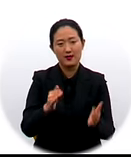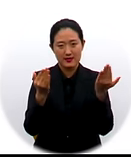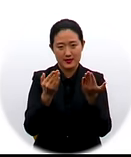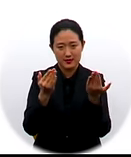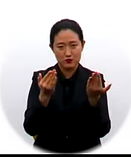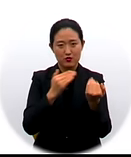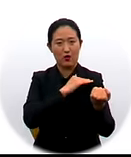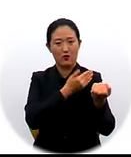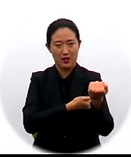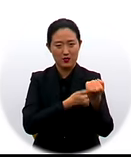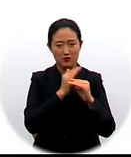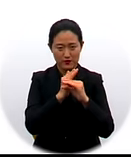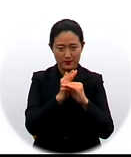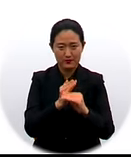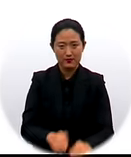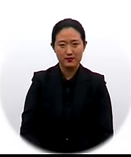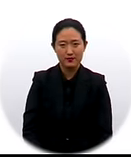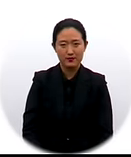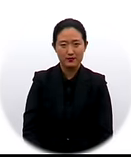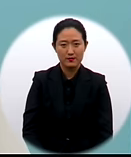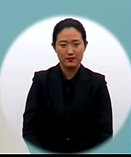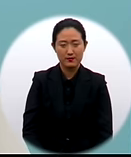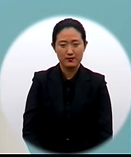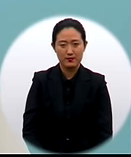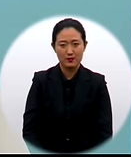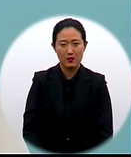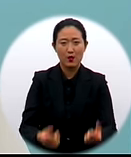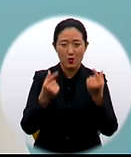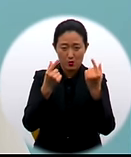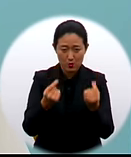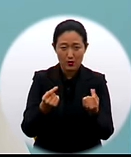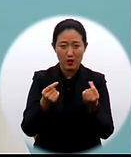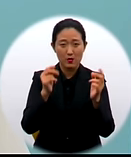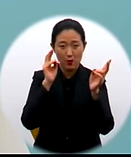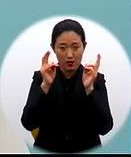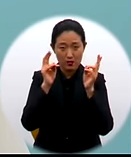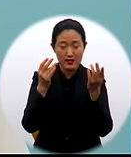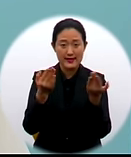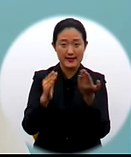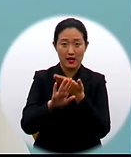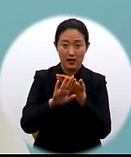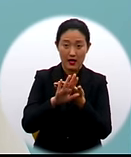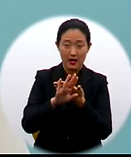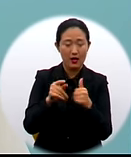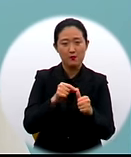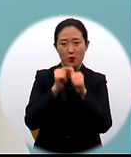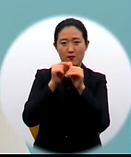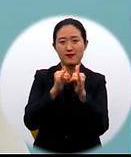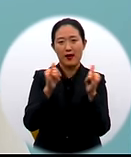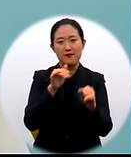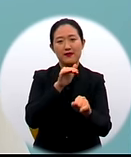맞는 사람을 뽑아서 한 3년 정도 투자해서 이 사람의 직무역량을 키웠죠. 근데 이제는 직무역량 중심으로 사람을